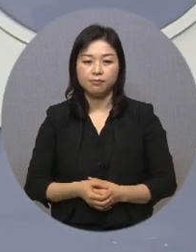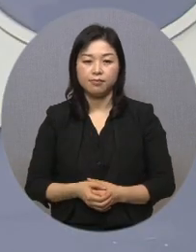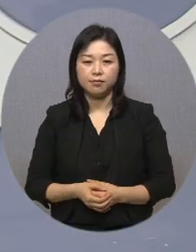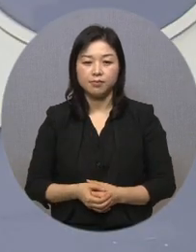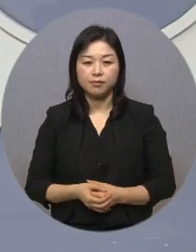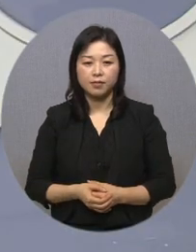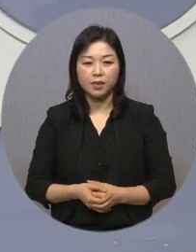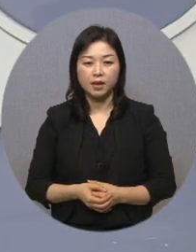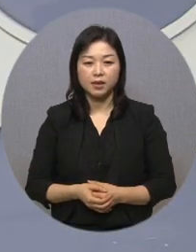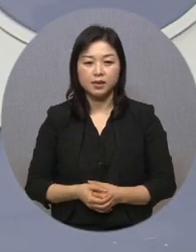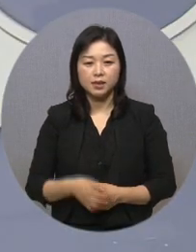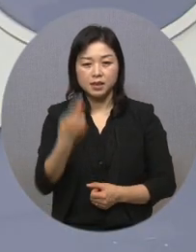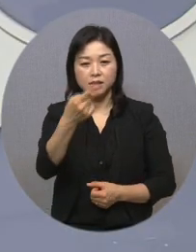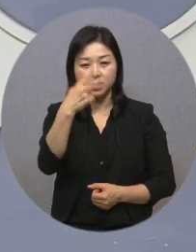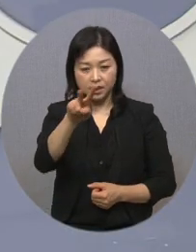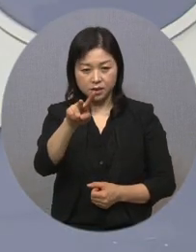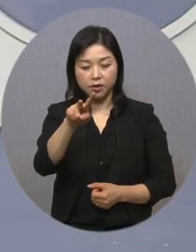그런데